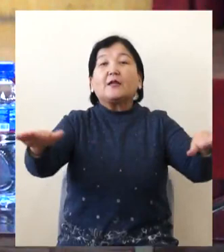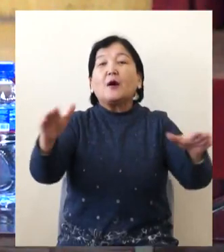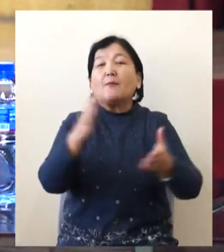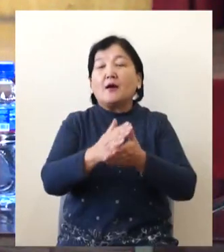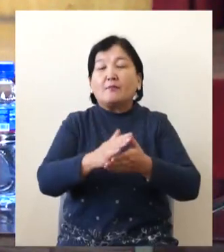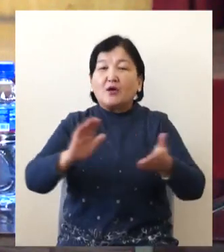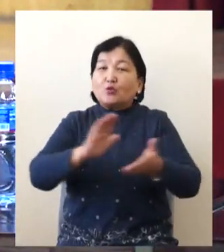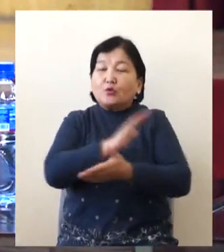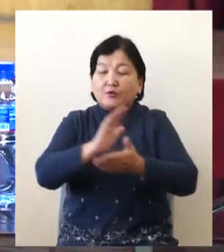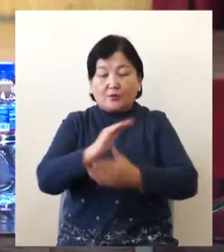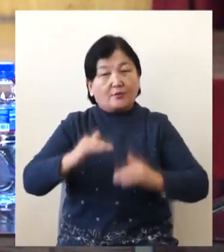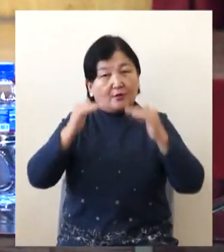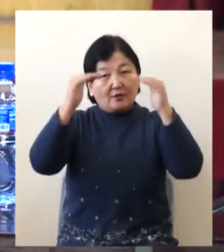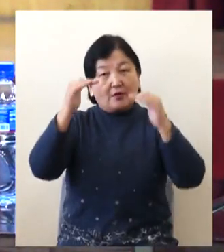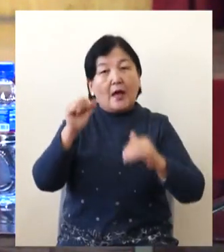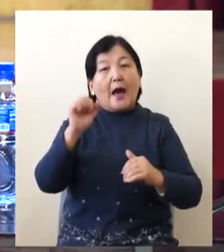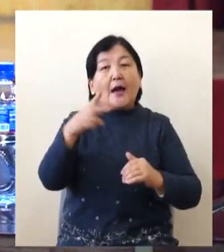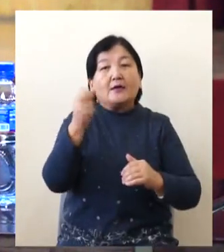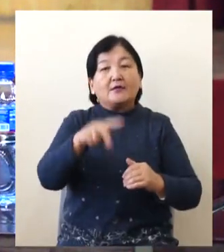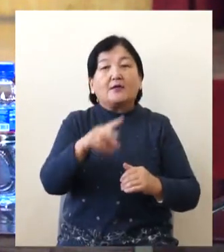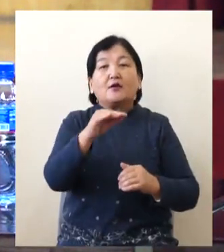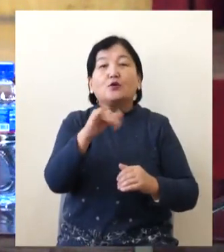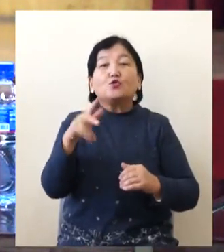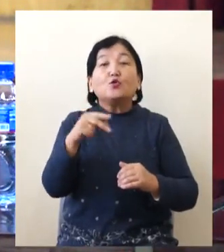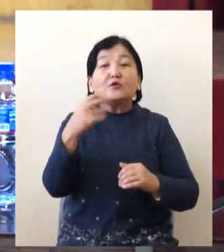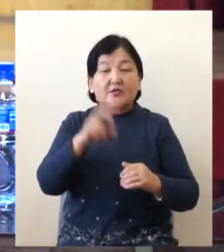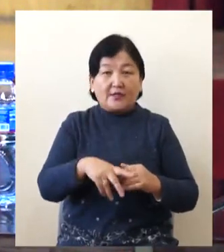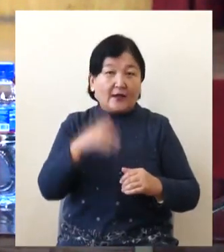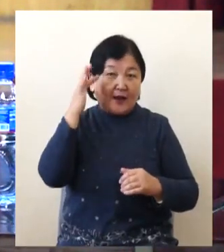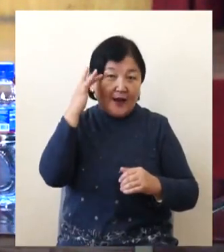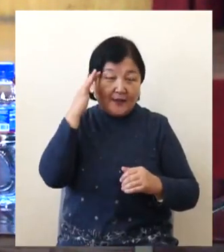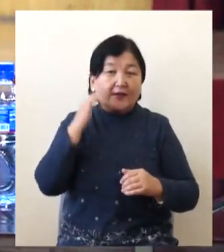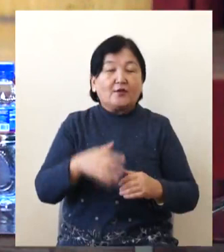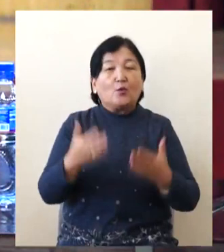эрчимтэй хөгжиж, аялал жуулчин дэлгэрч, олон улсын хурал зөвлөгөөний төв болдго юм байна л дээ.